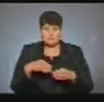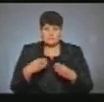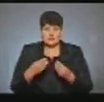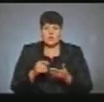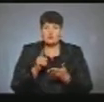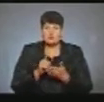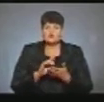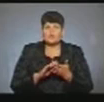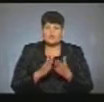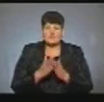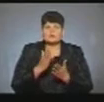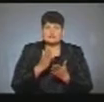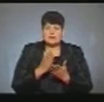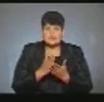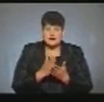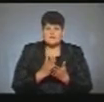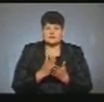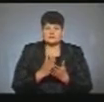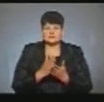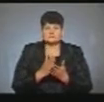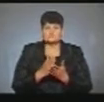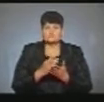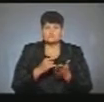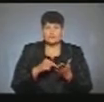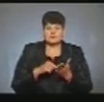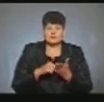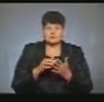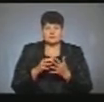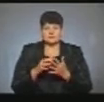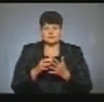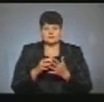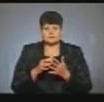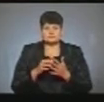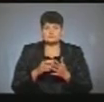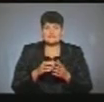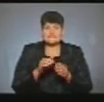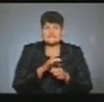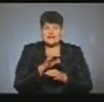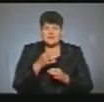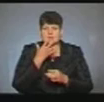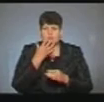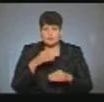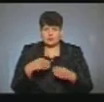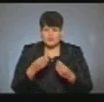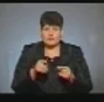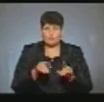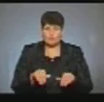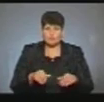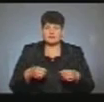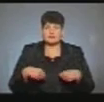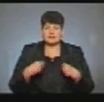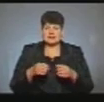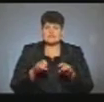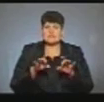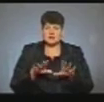обов'язкова умова – наявність в населеному пункті схеми теплопостачання. Тільки після цього видається рішення органу